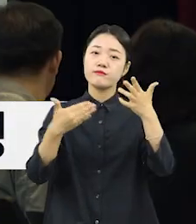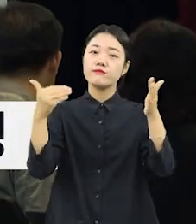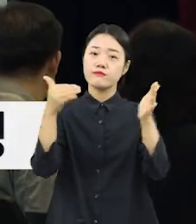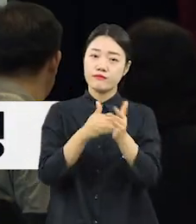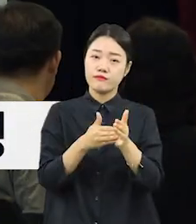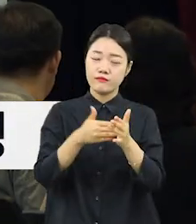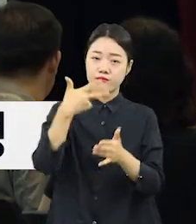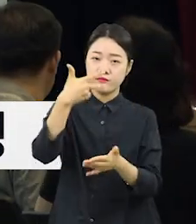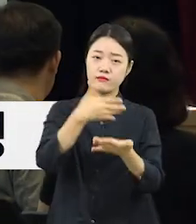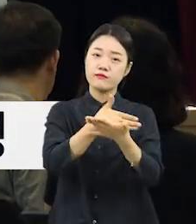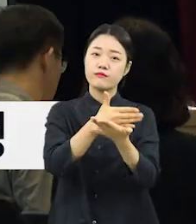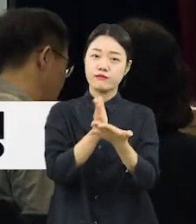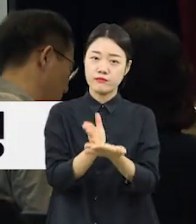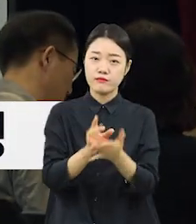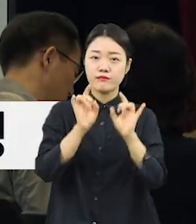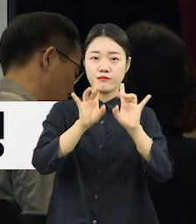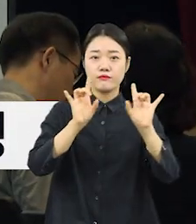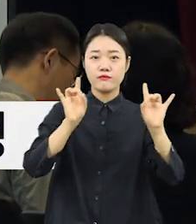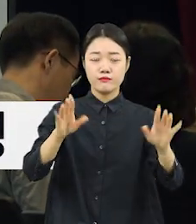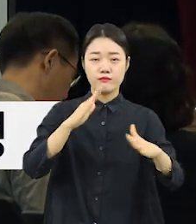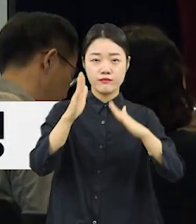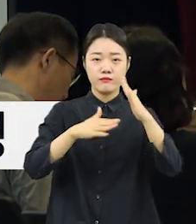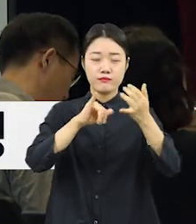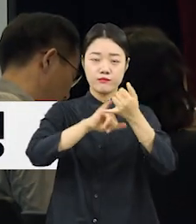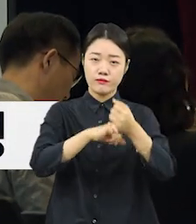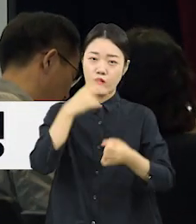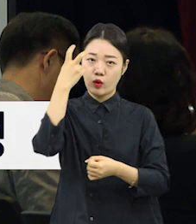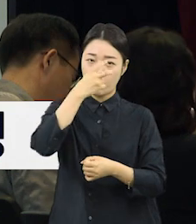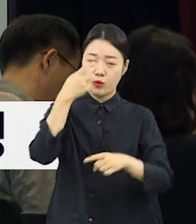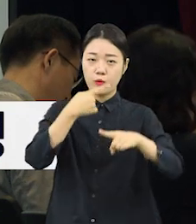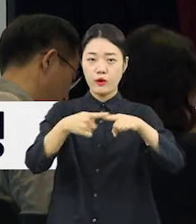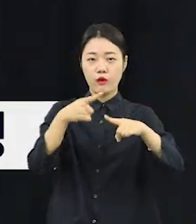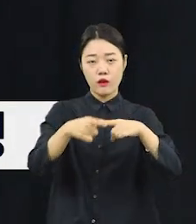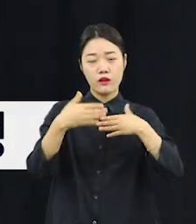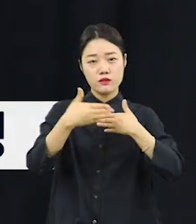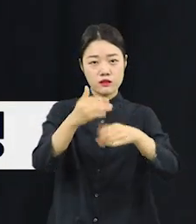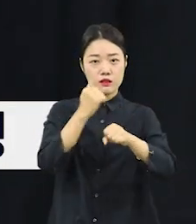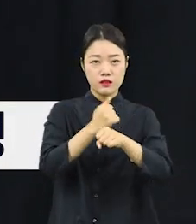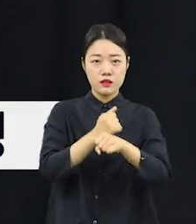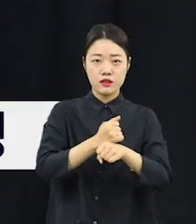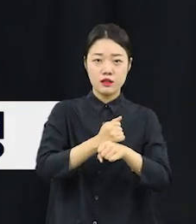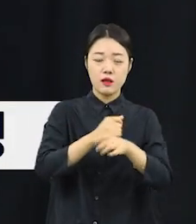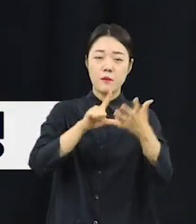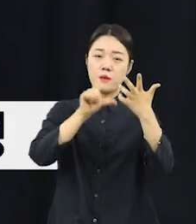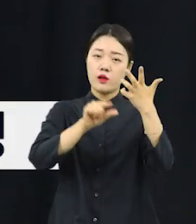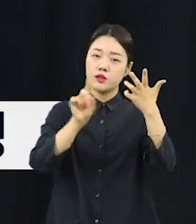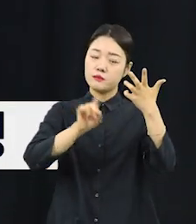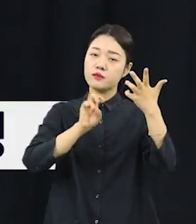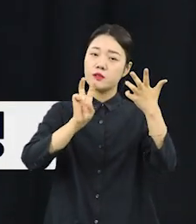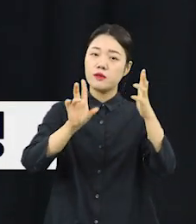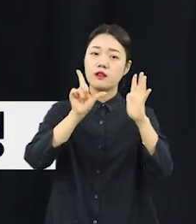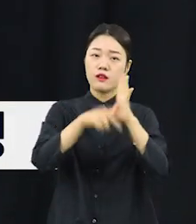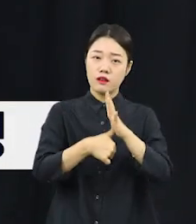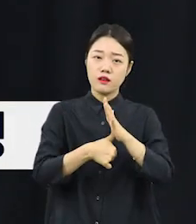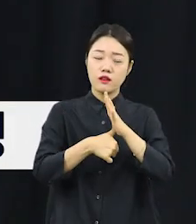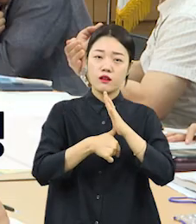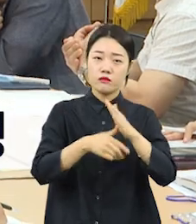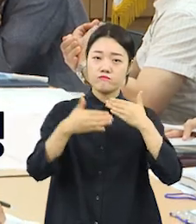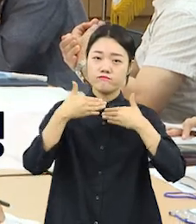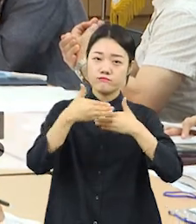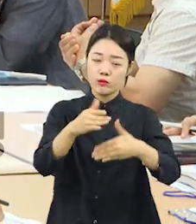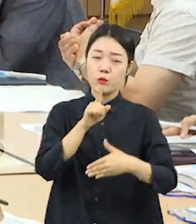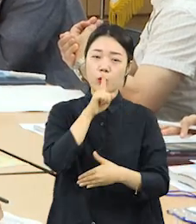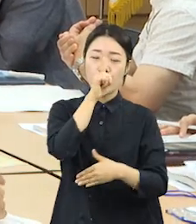19일까지 7개 각 분과별로 공약사항 검토 및 평가를 진행해 오는 8월 23일에 공약사항